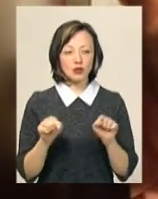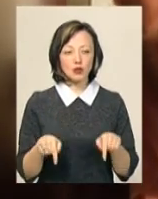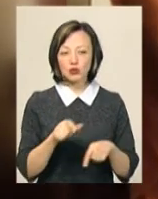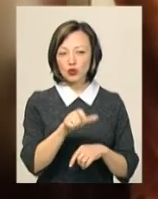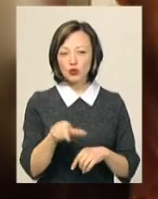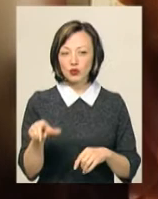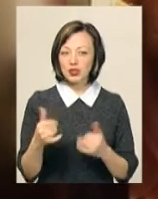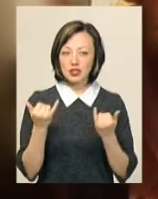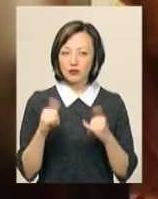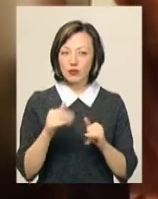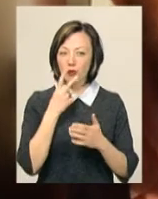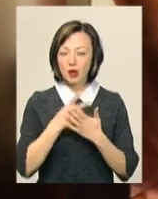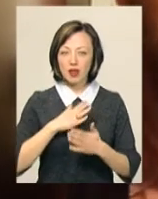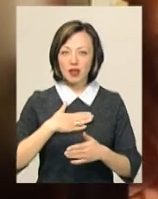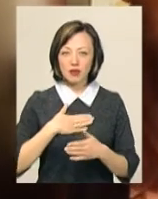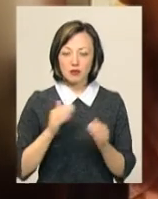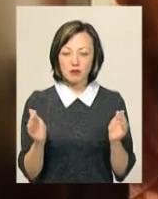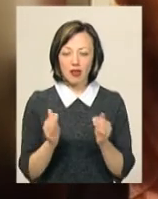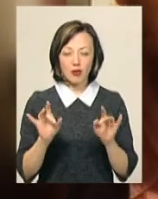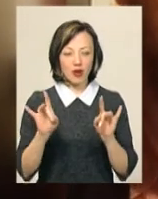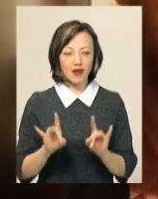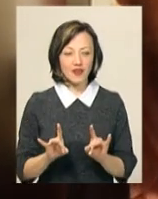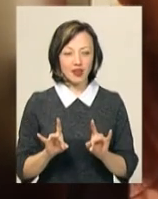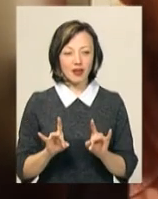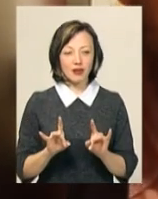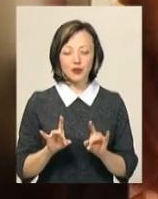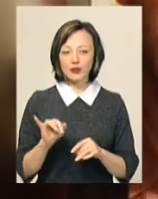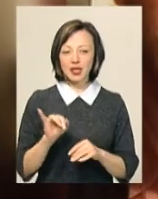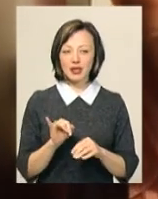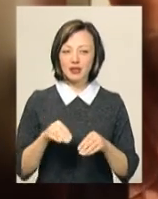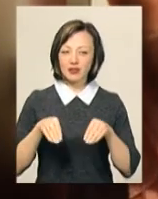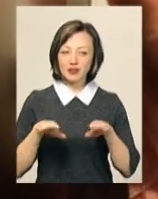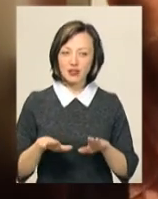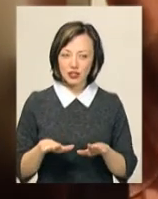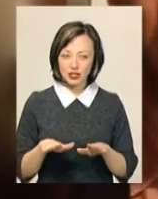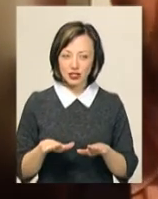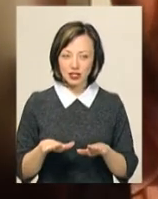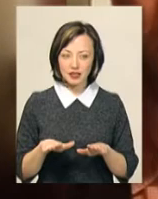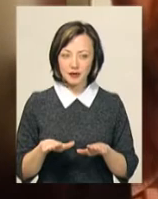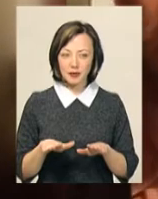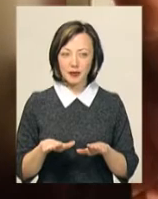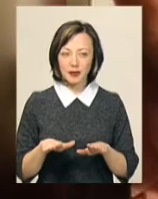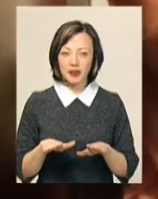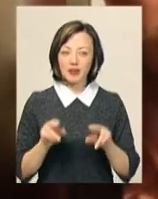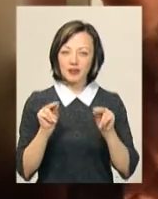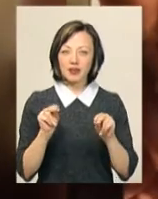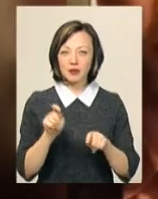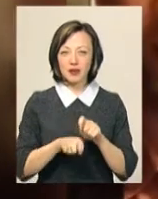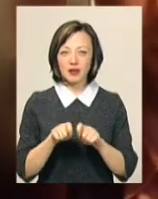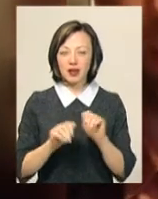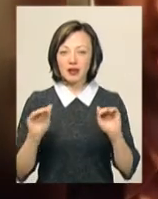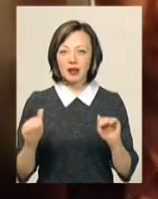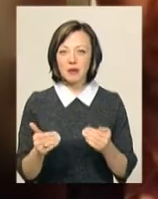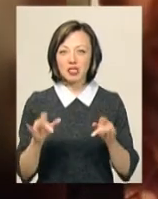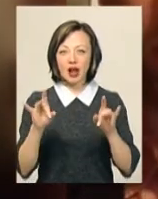люди здивувалися, побачивши нашу маленьку кав'ярню, і ми вирішили відверто перевірити. Найменша кав'ярня